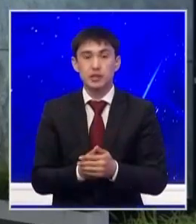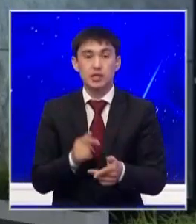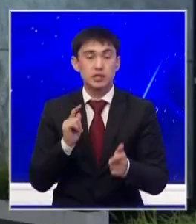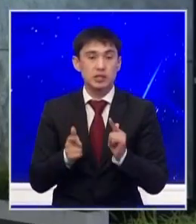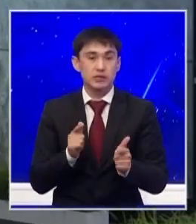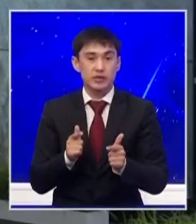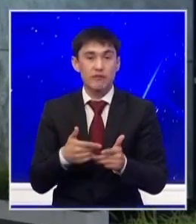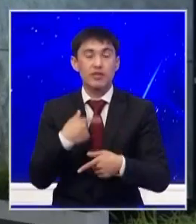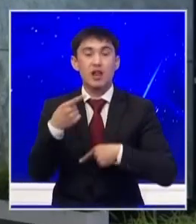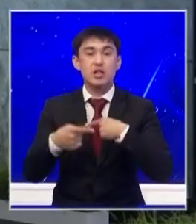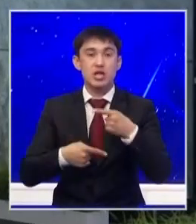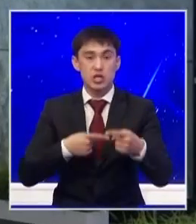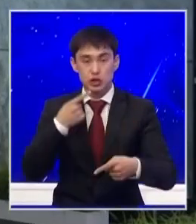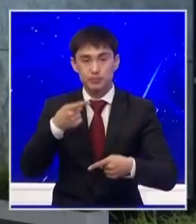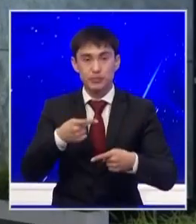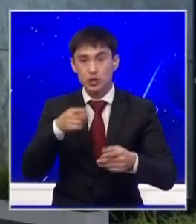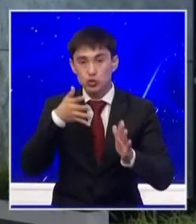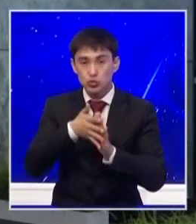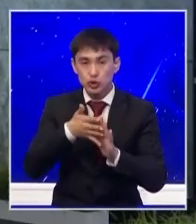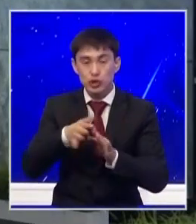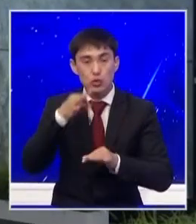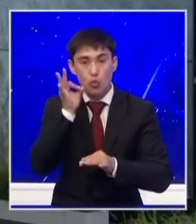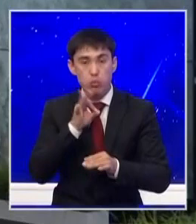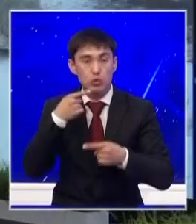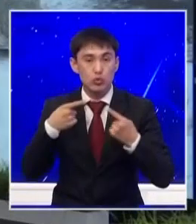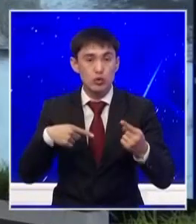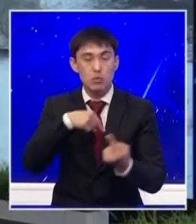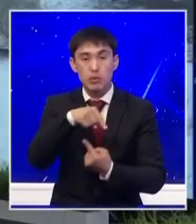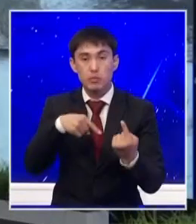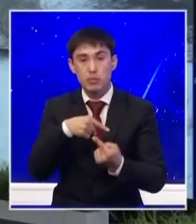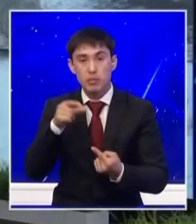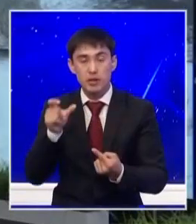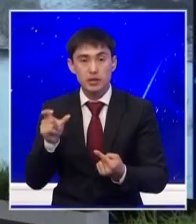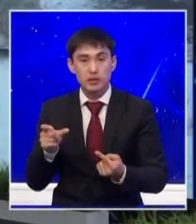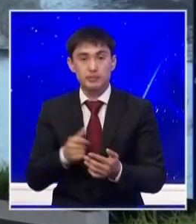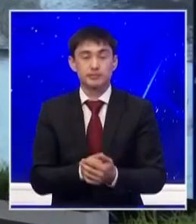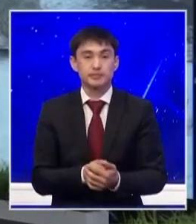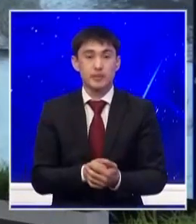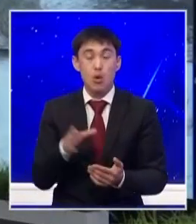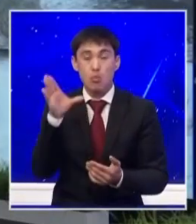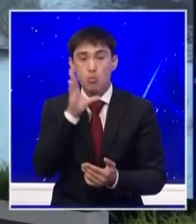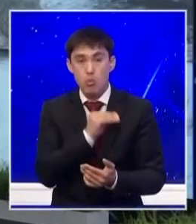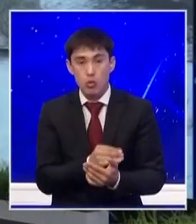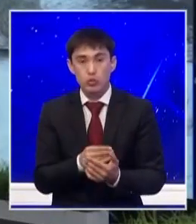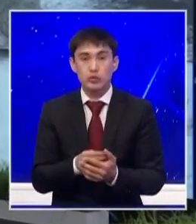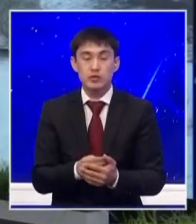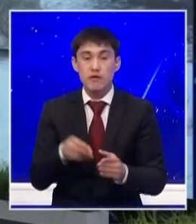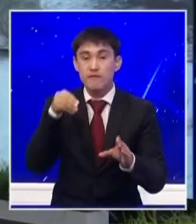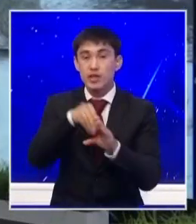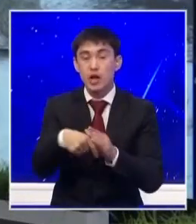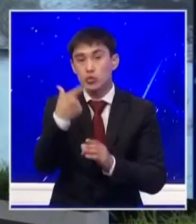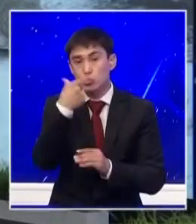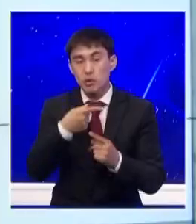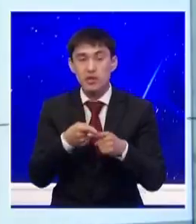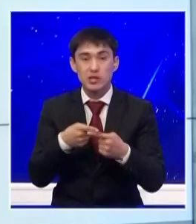естественно в дальнейшем изучив этот опыт другие предприниматели могут внедрять